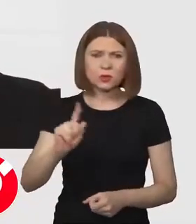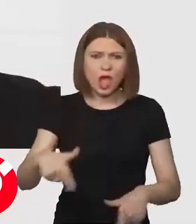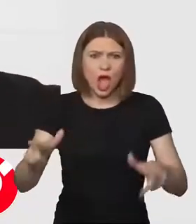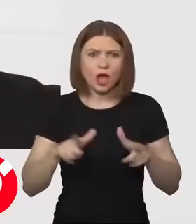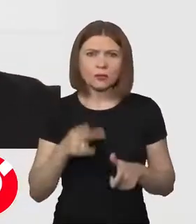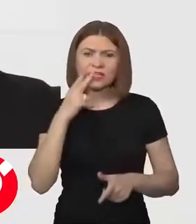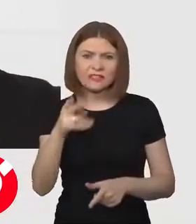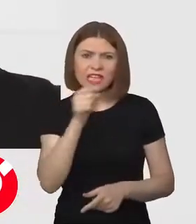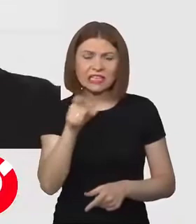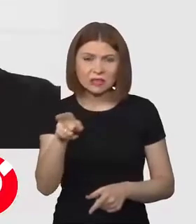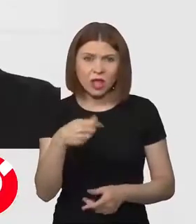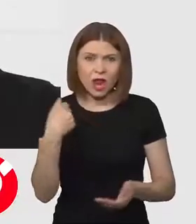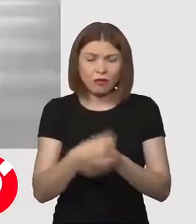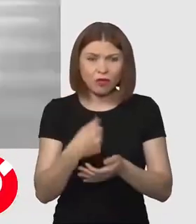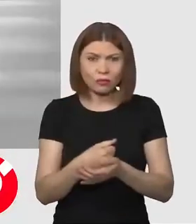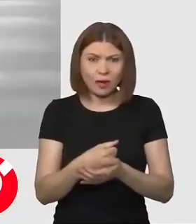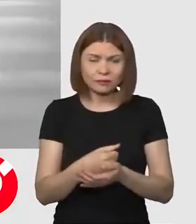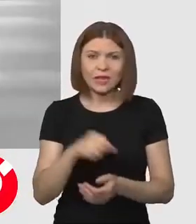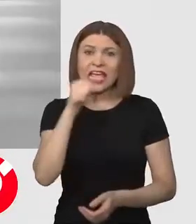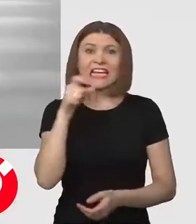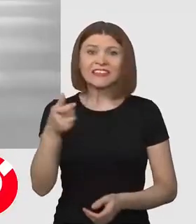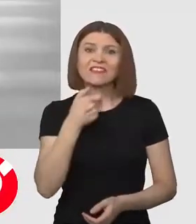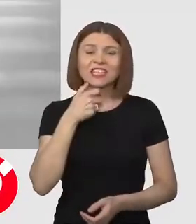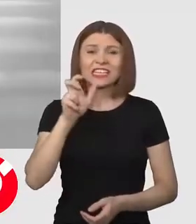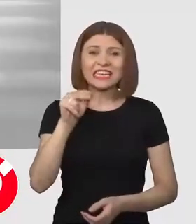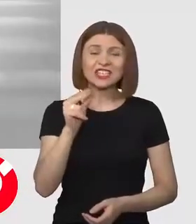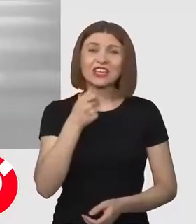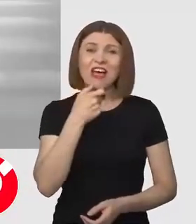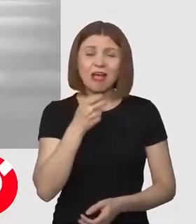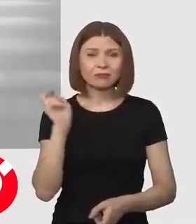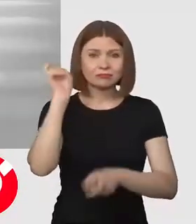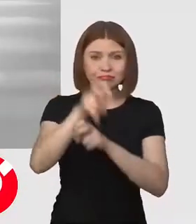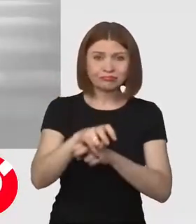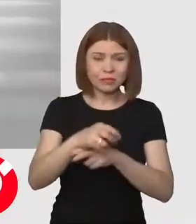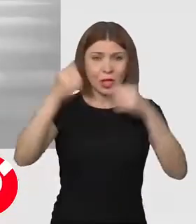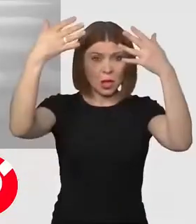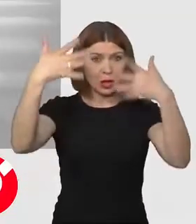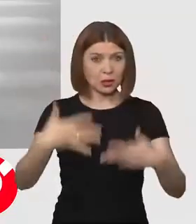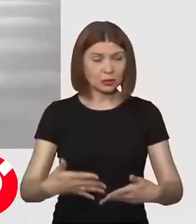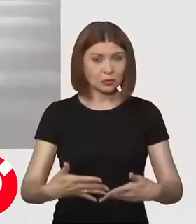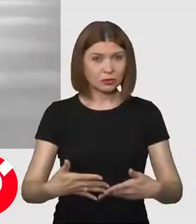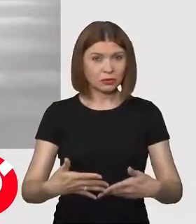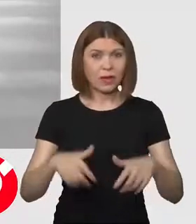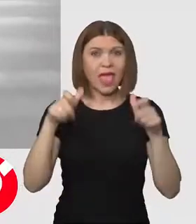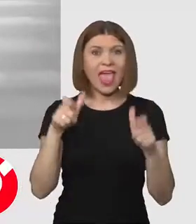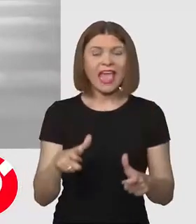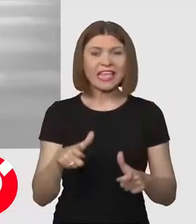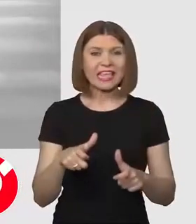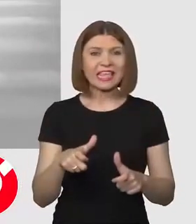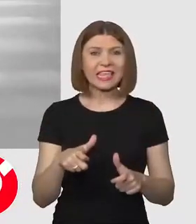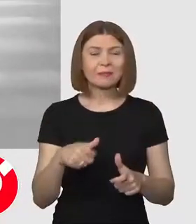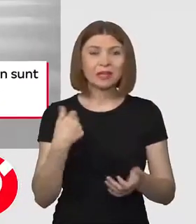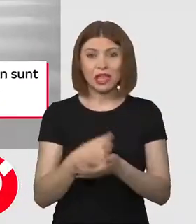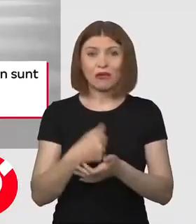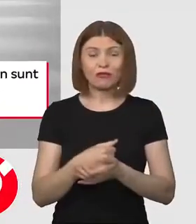vadă pe Ed Sheeran pe terenul de fotbal. Cântărețul în vârstă de 30 de ani a fost inclus în topul în echipa Ipswich Town